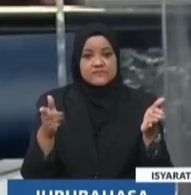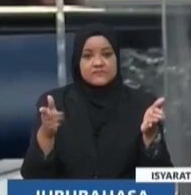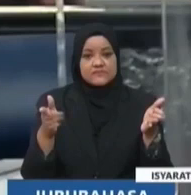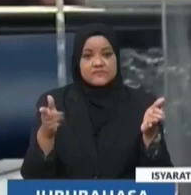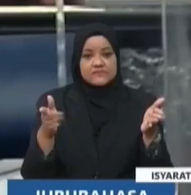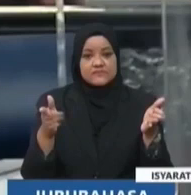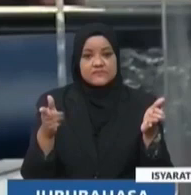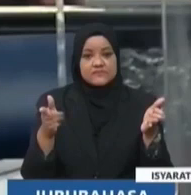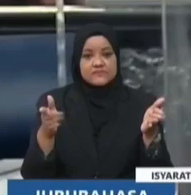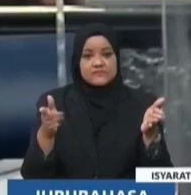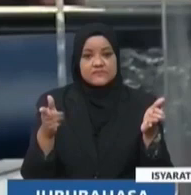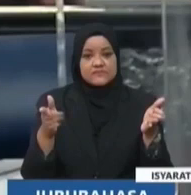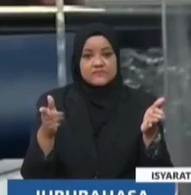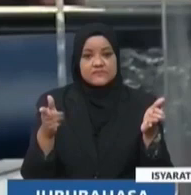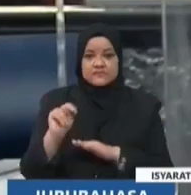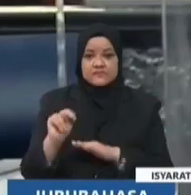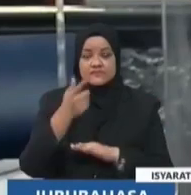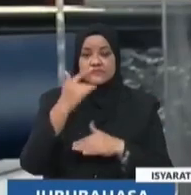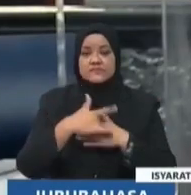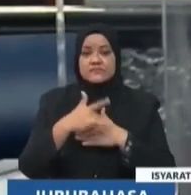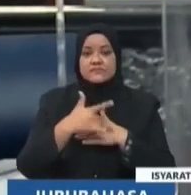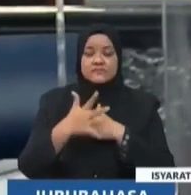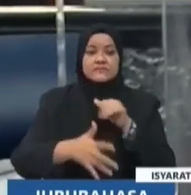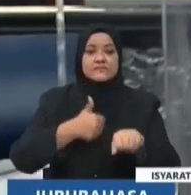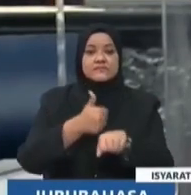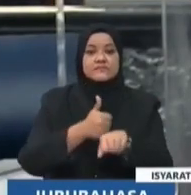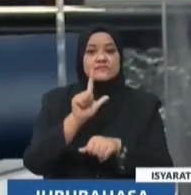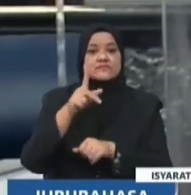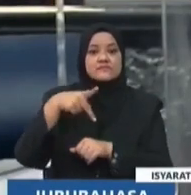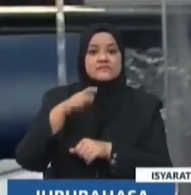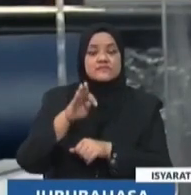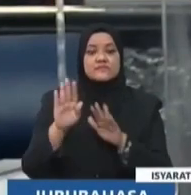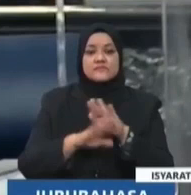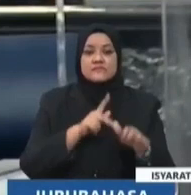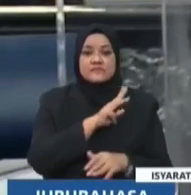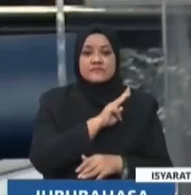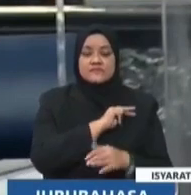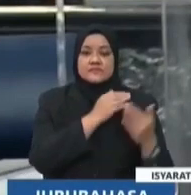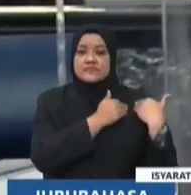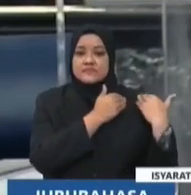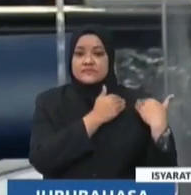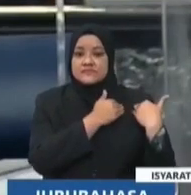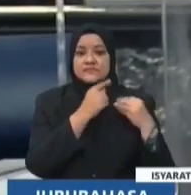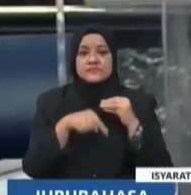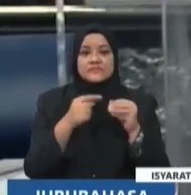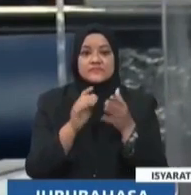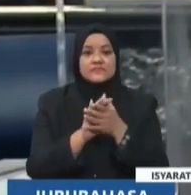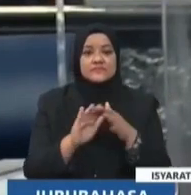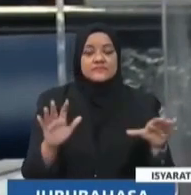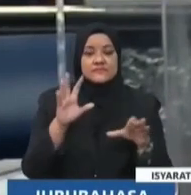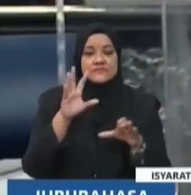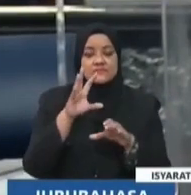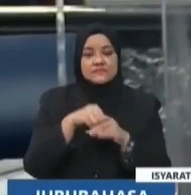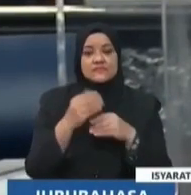diletakkan di bawah ke DN sejak awal penuh hanya LP berada di bawah Kementerian yang bertanggung jawab mengenai keselamatan